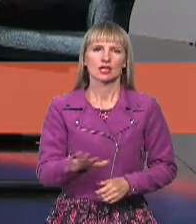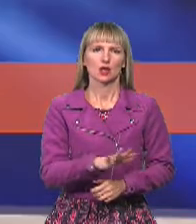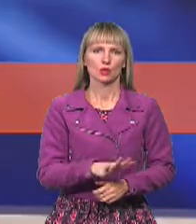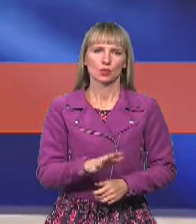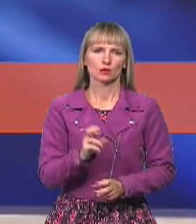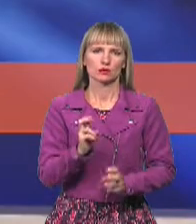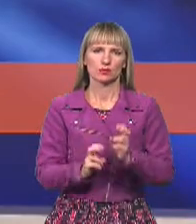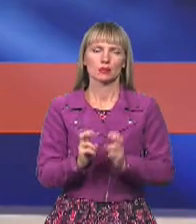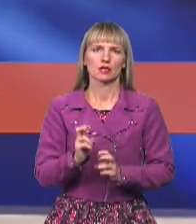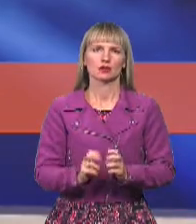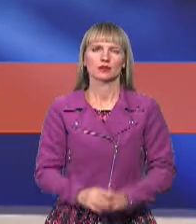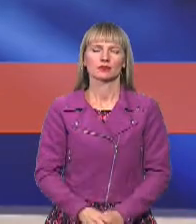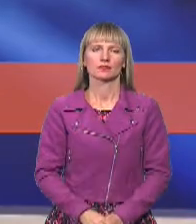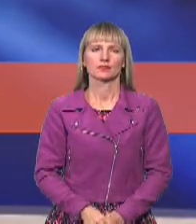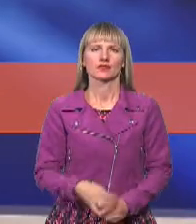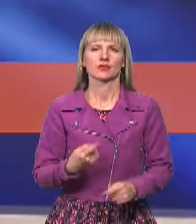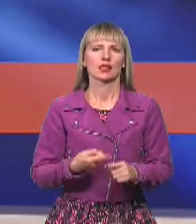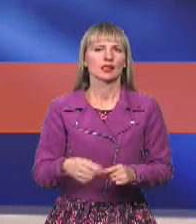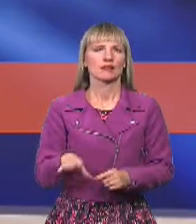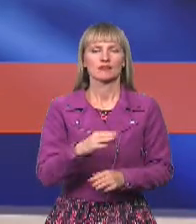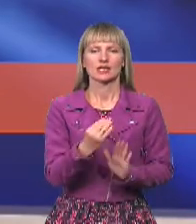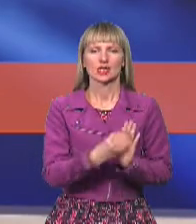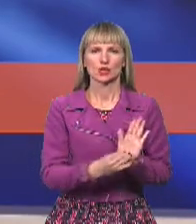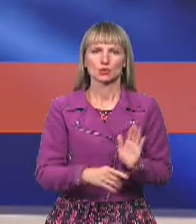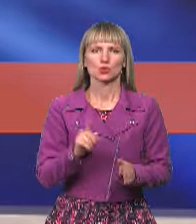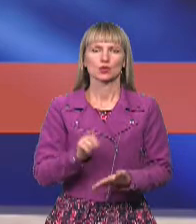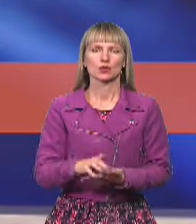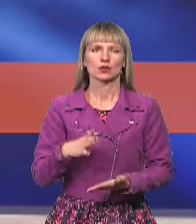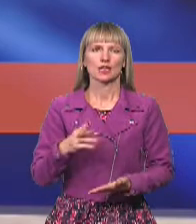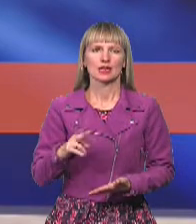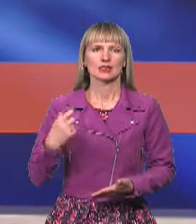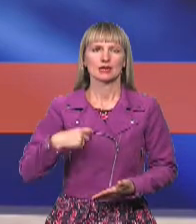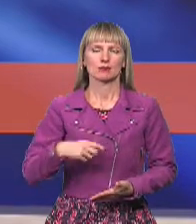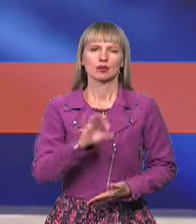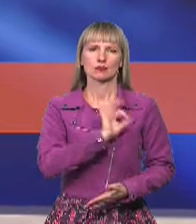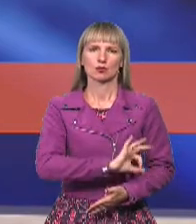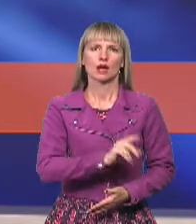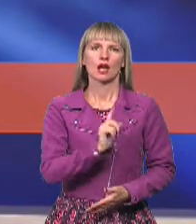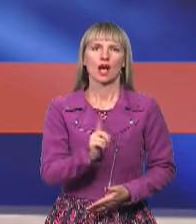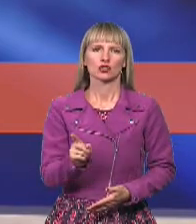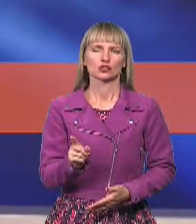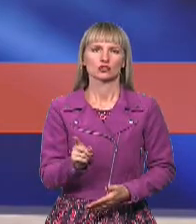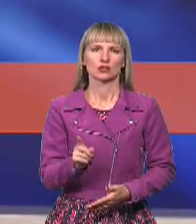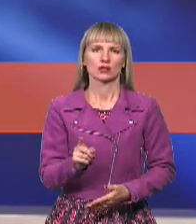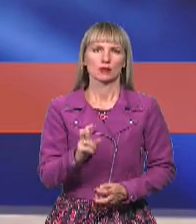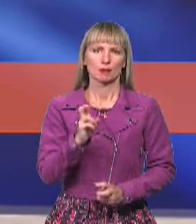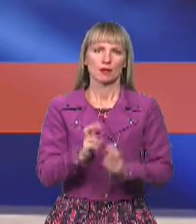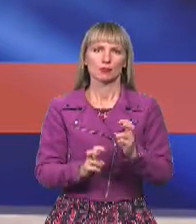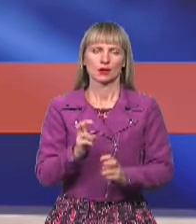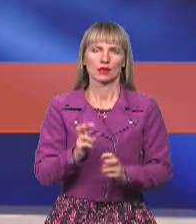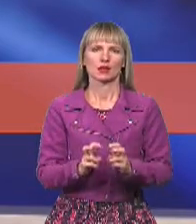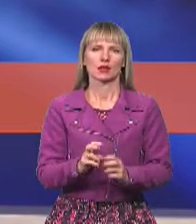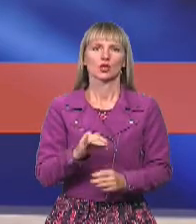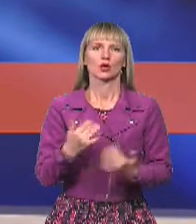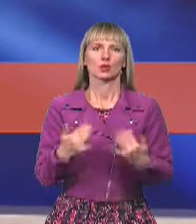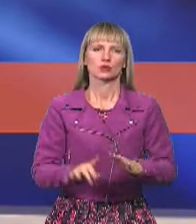мощности. Эти все инструкции должен для себя внедрить каждый оператор рынка, и